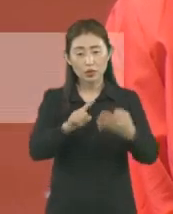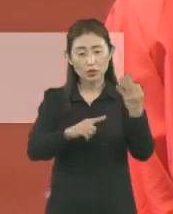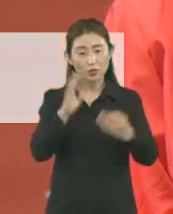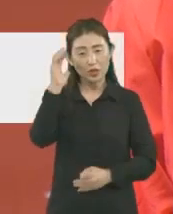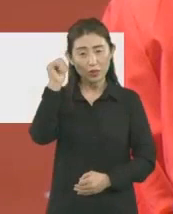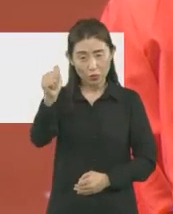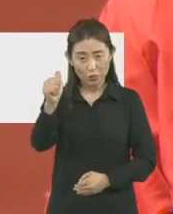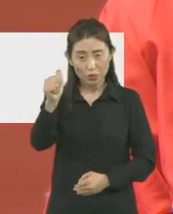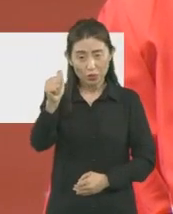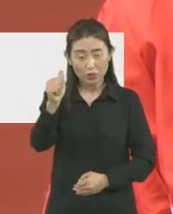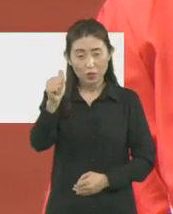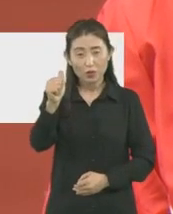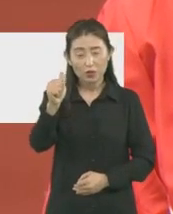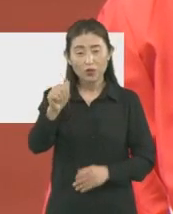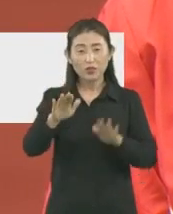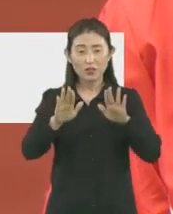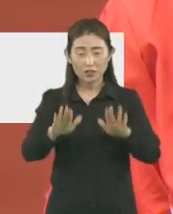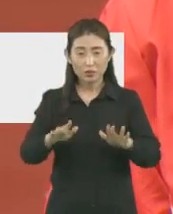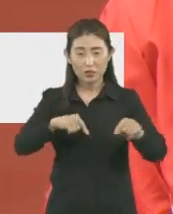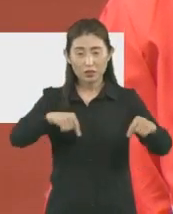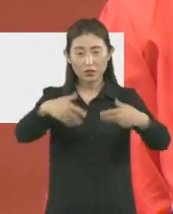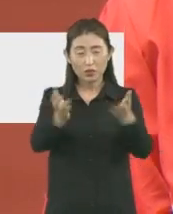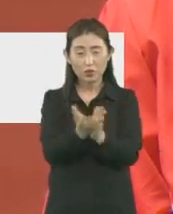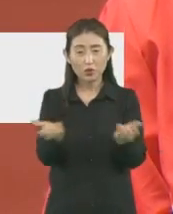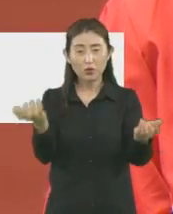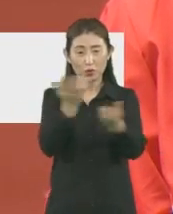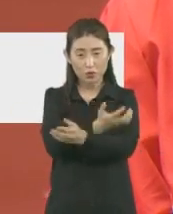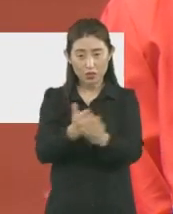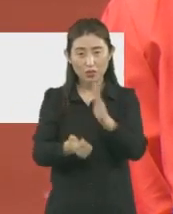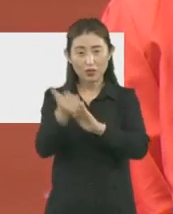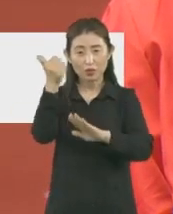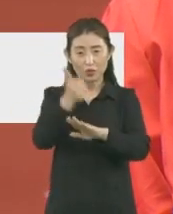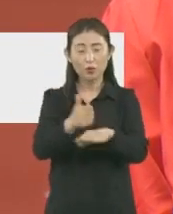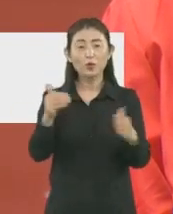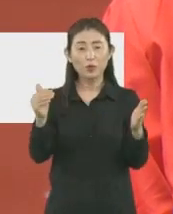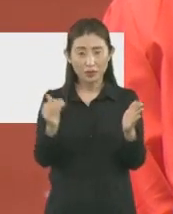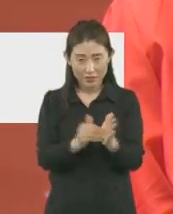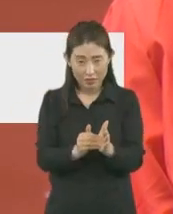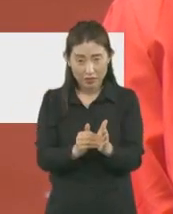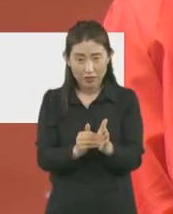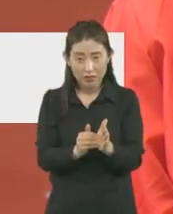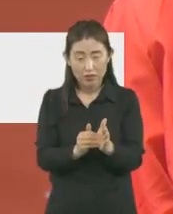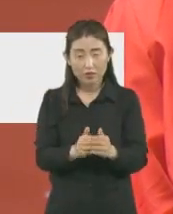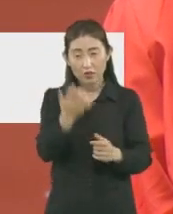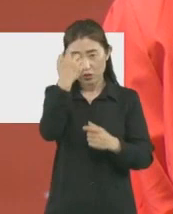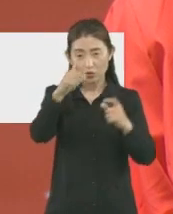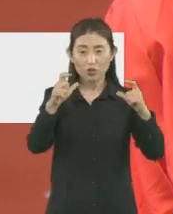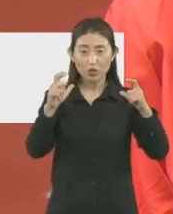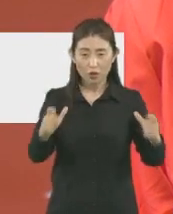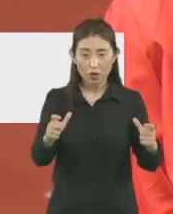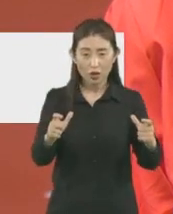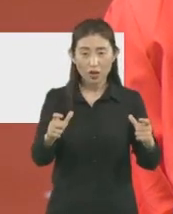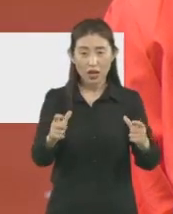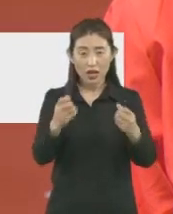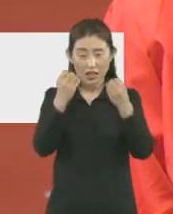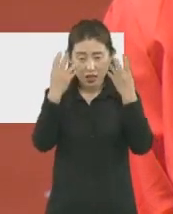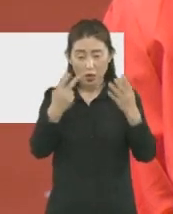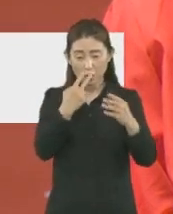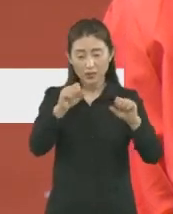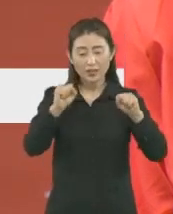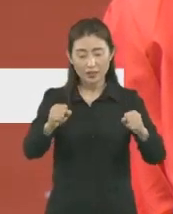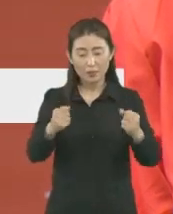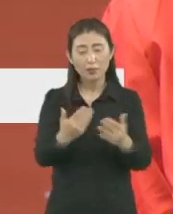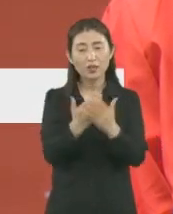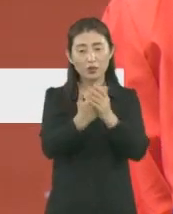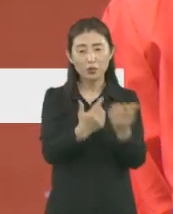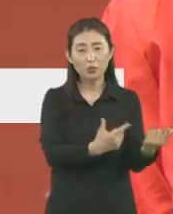중심으로 정권교체에 성공을 했습니다. 정권교체에 성공한 만큼 우리 충청권이 새로운 상생도약의